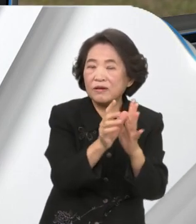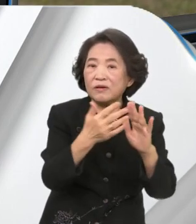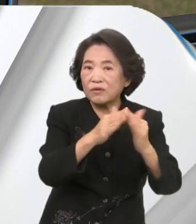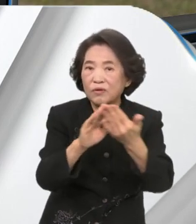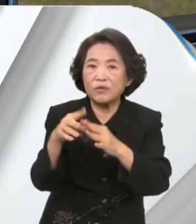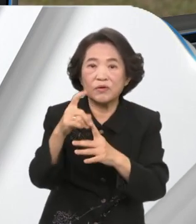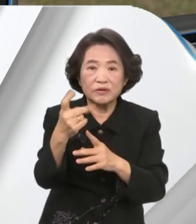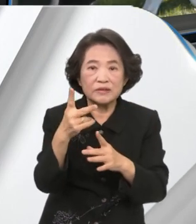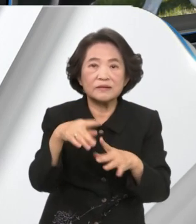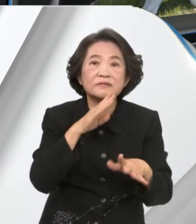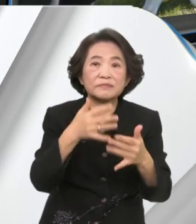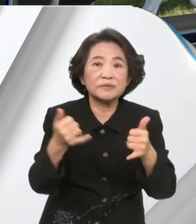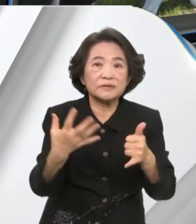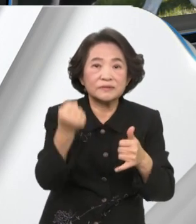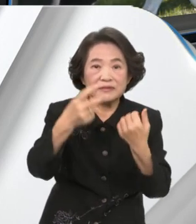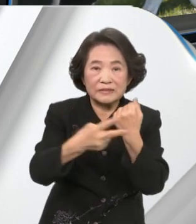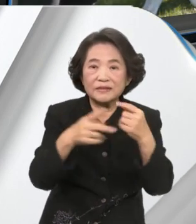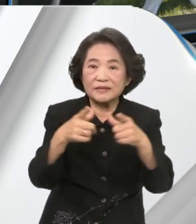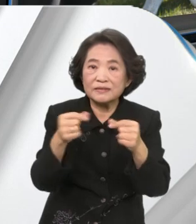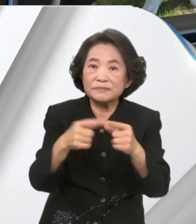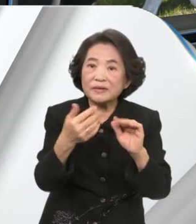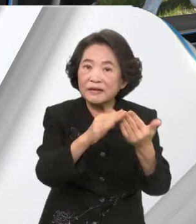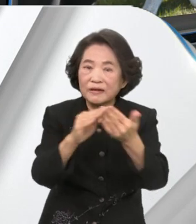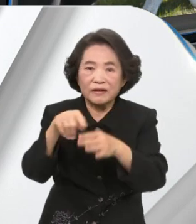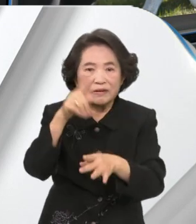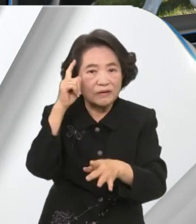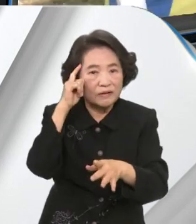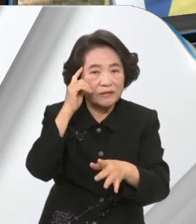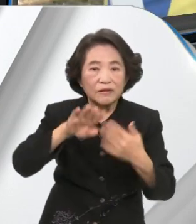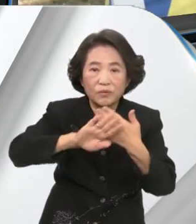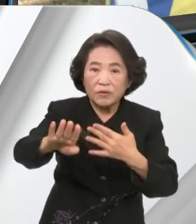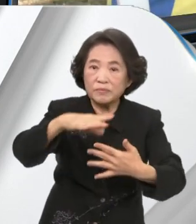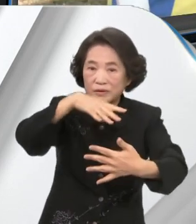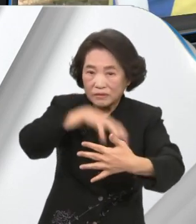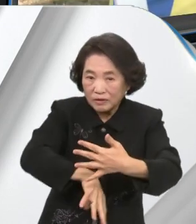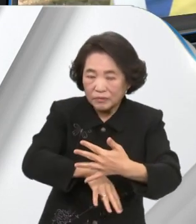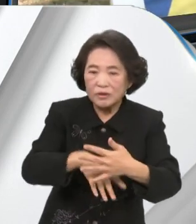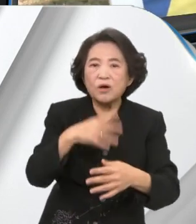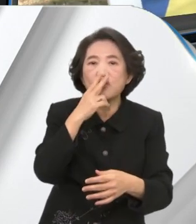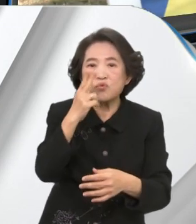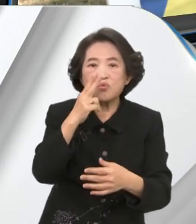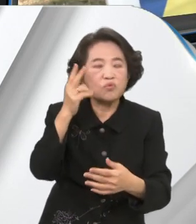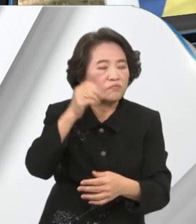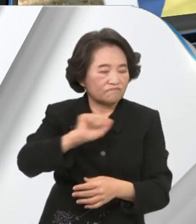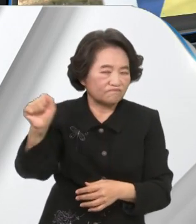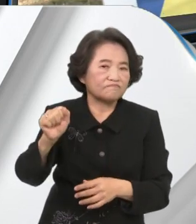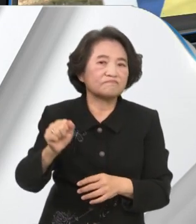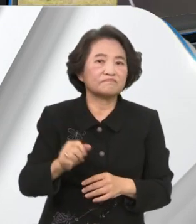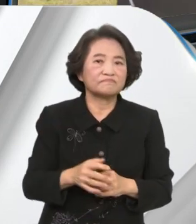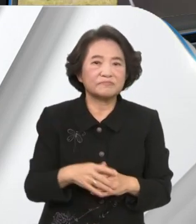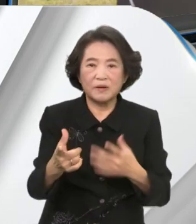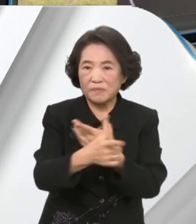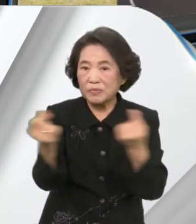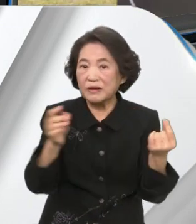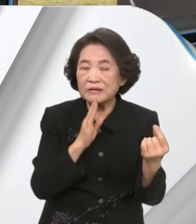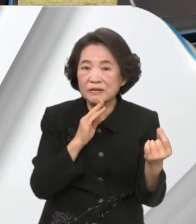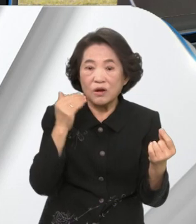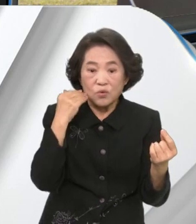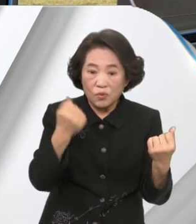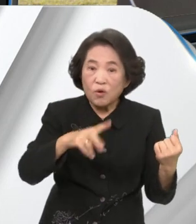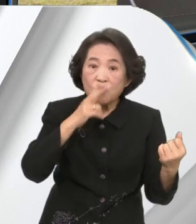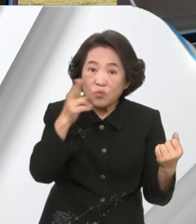动时，明天的日本式的建筑修缮权，屋内屋外都全面禁烟。喺土